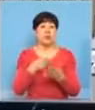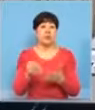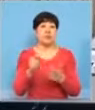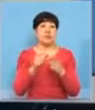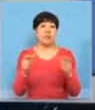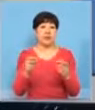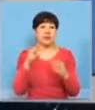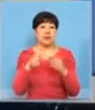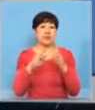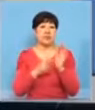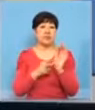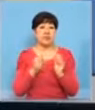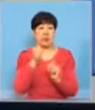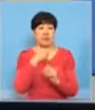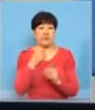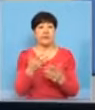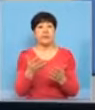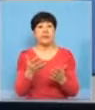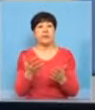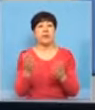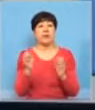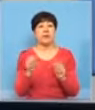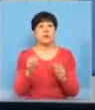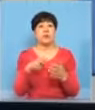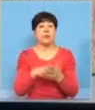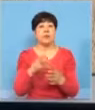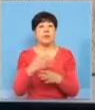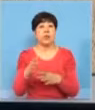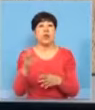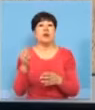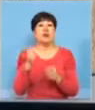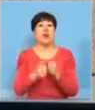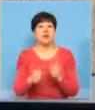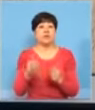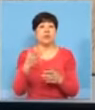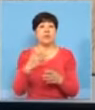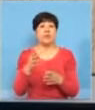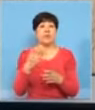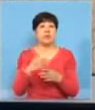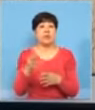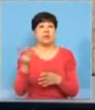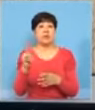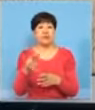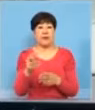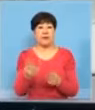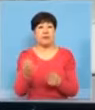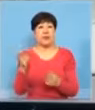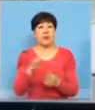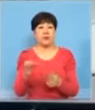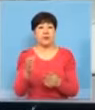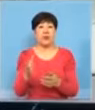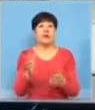на «Экспо-2017» можно в 30 почтовых отделениях, по 2 отделения в каждом областном филиале. А с 1 декабря текущего года во